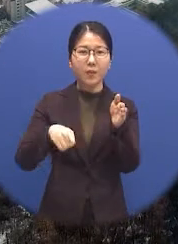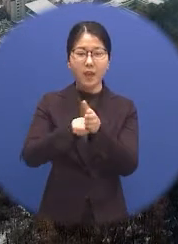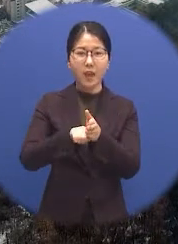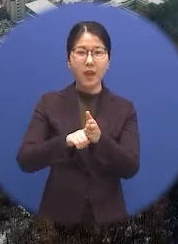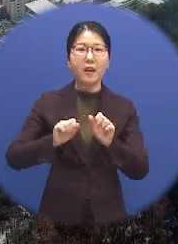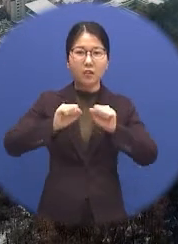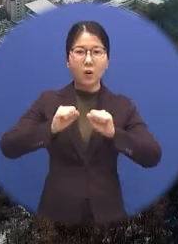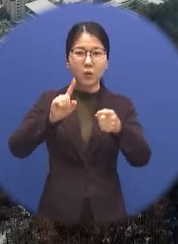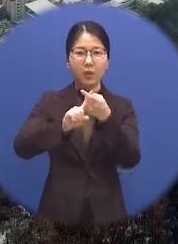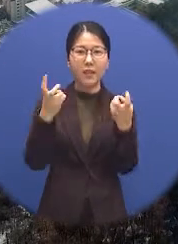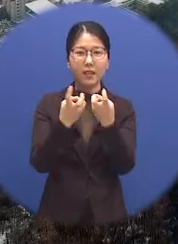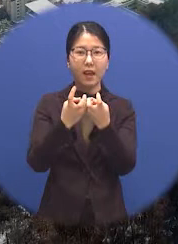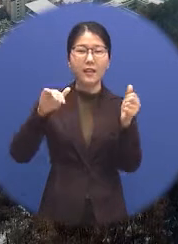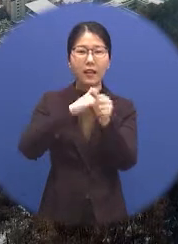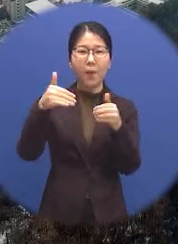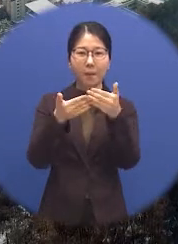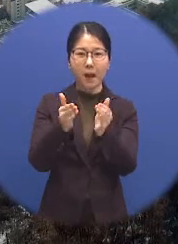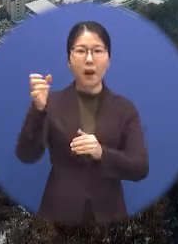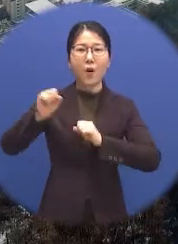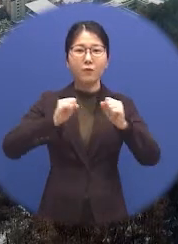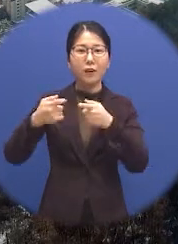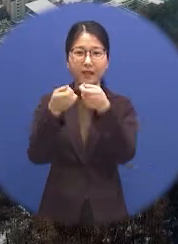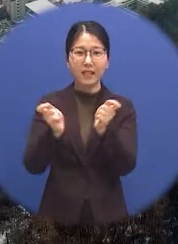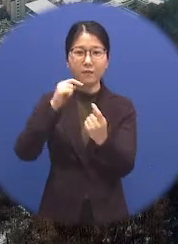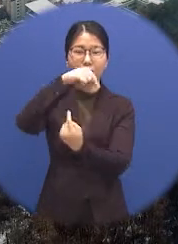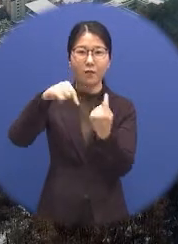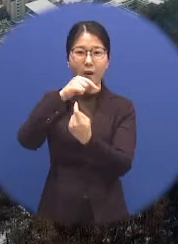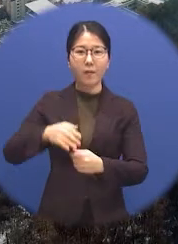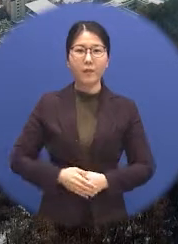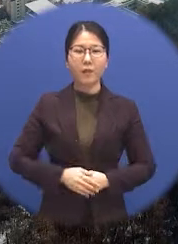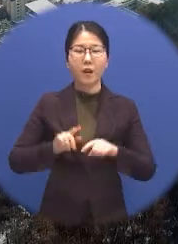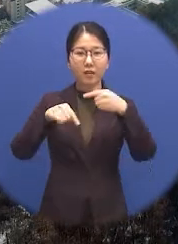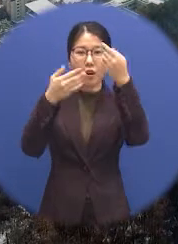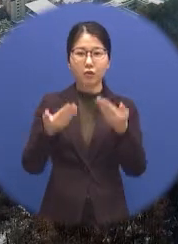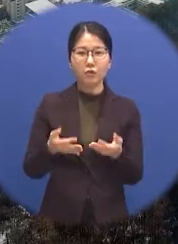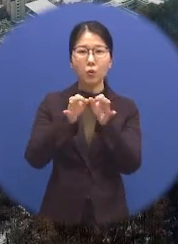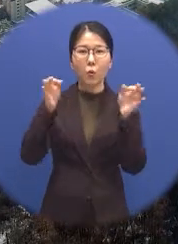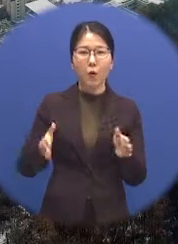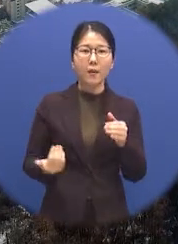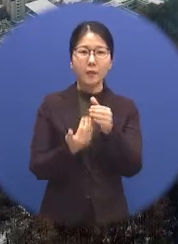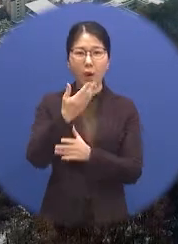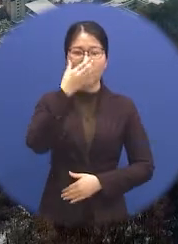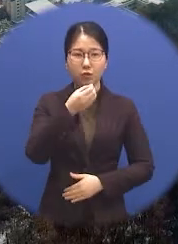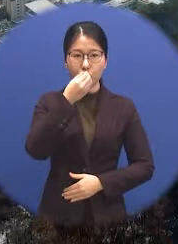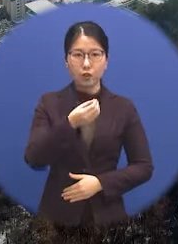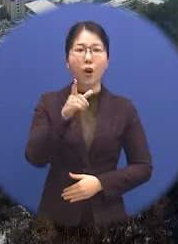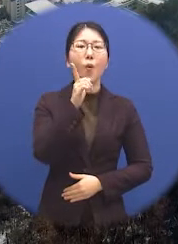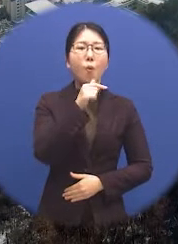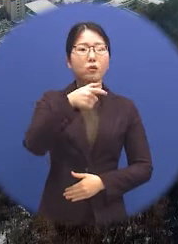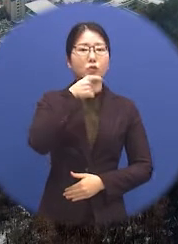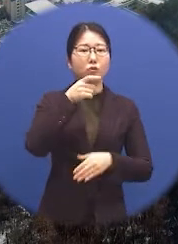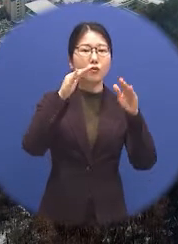수 있도록 청소대책상황실과 기동반을 운영합니다. 또한 연휴 기간 폐기물 배출은 월,